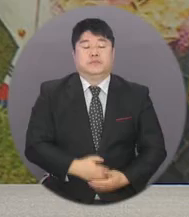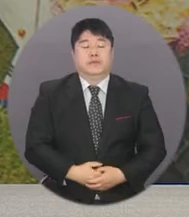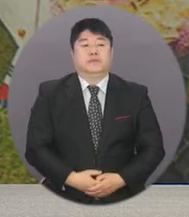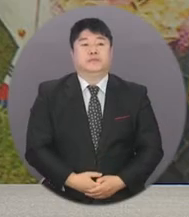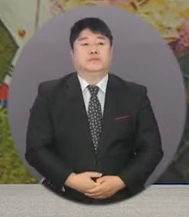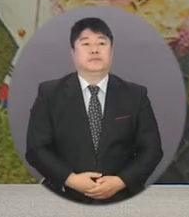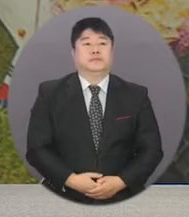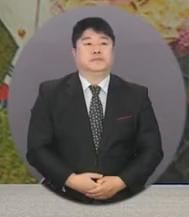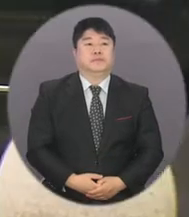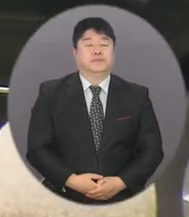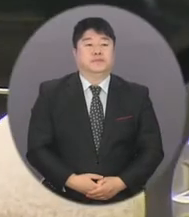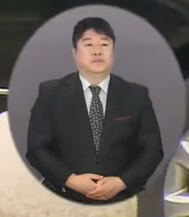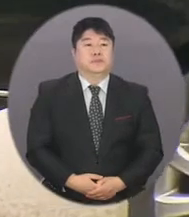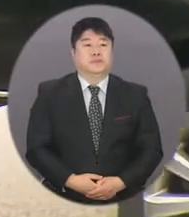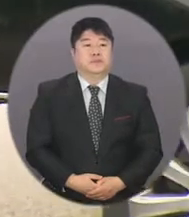기자의 보도입니다.